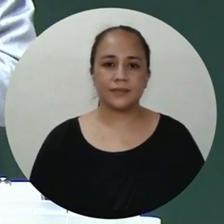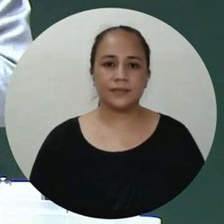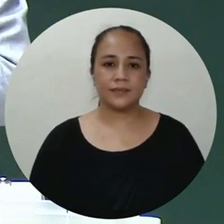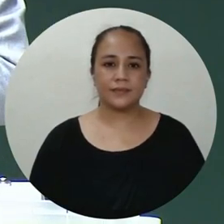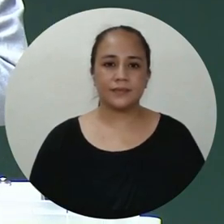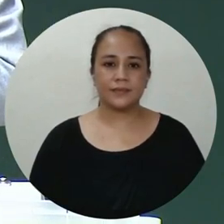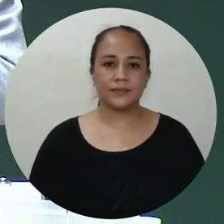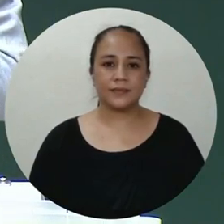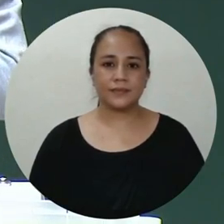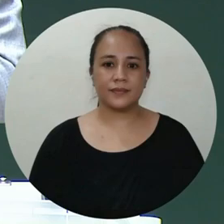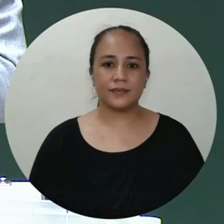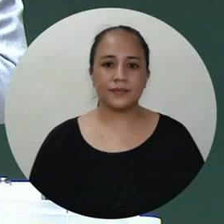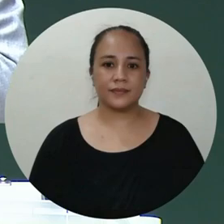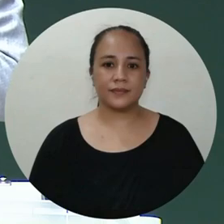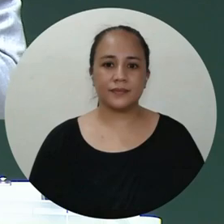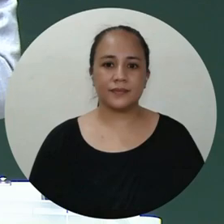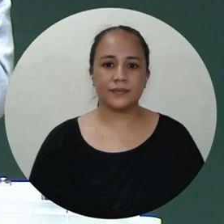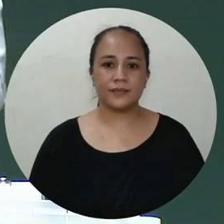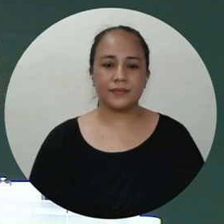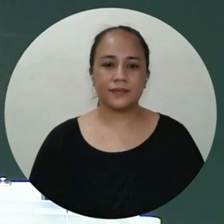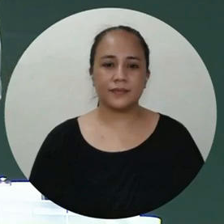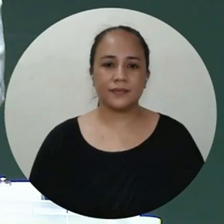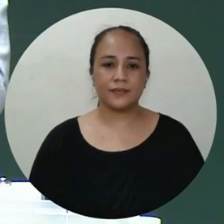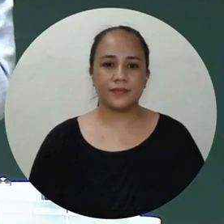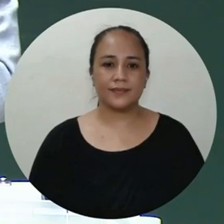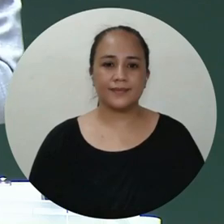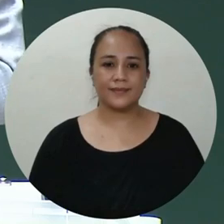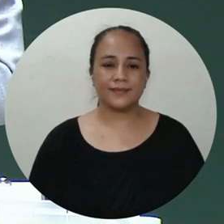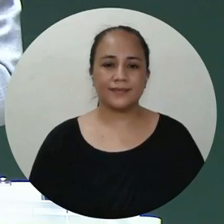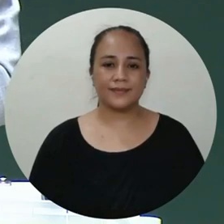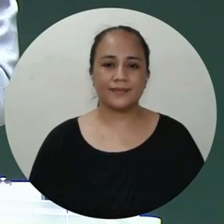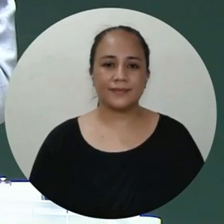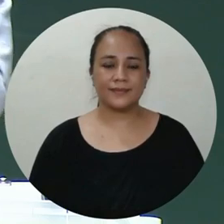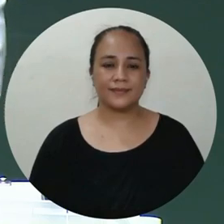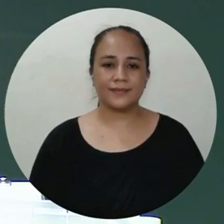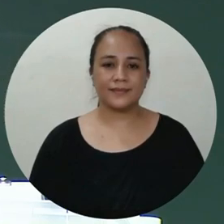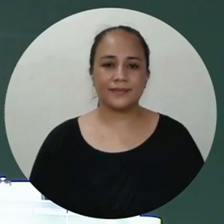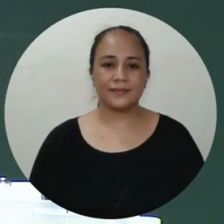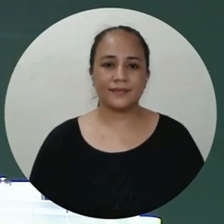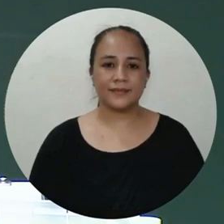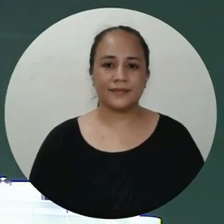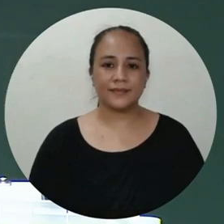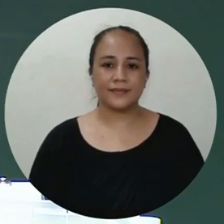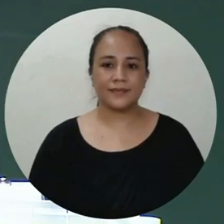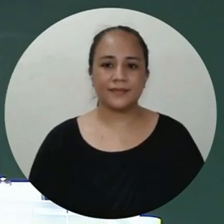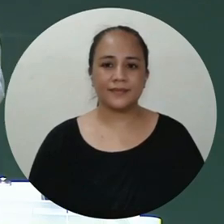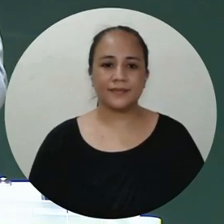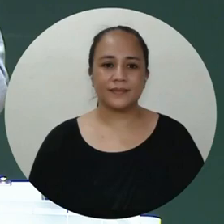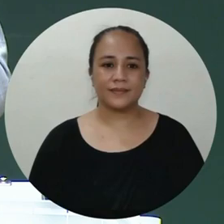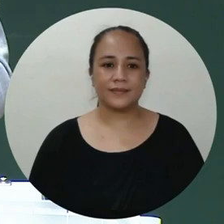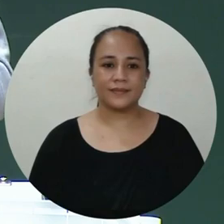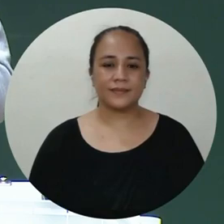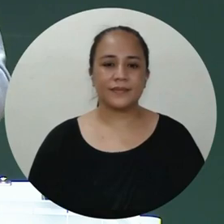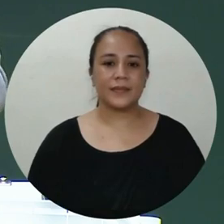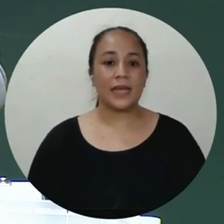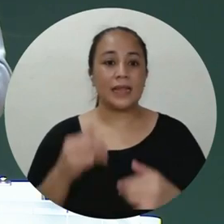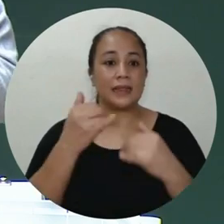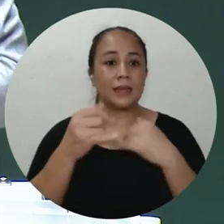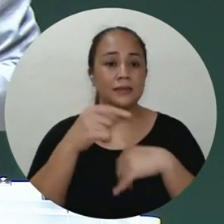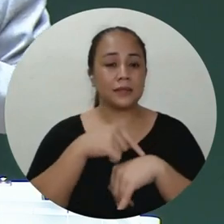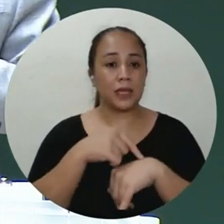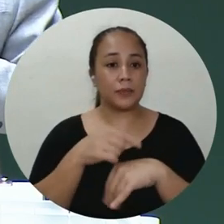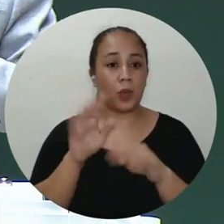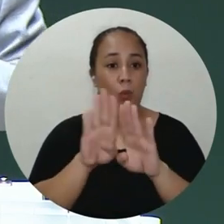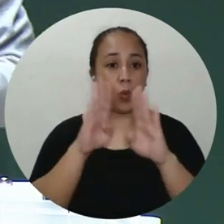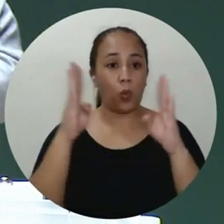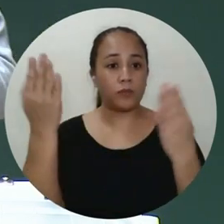안 됐다고 좀 천천히 해달라 그래서 오늘은 제가 천천히 짧게 하겠습니다. And so last time during our opening